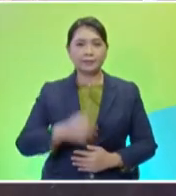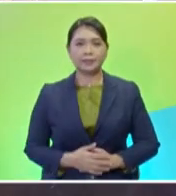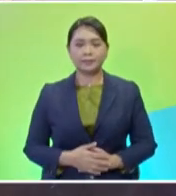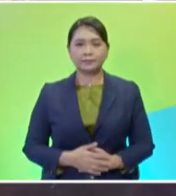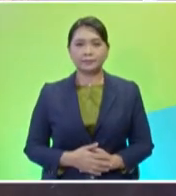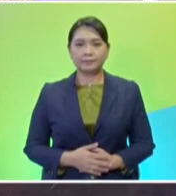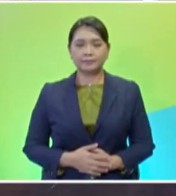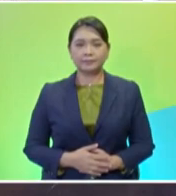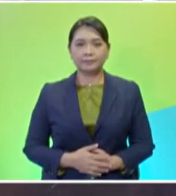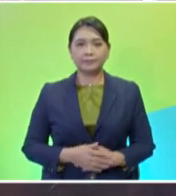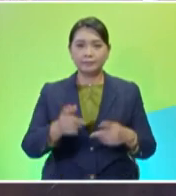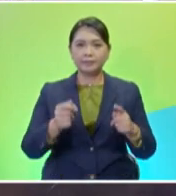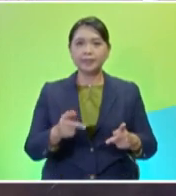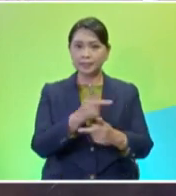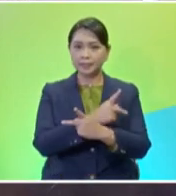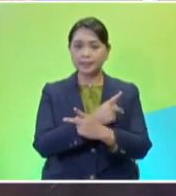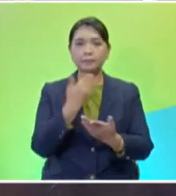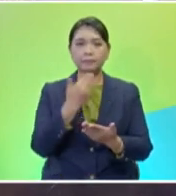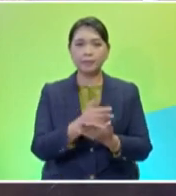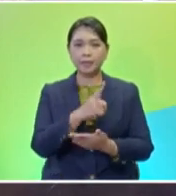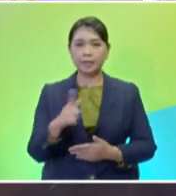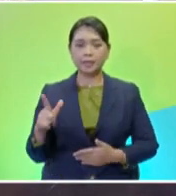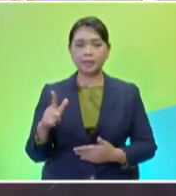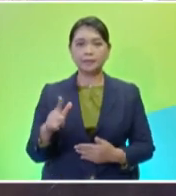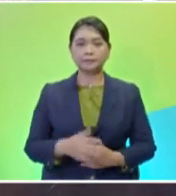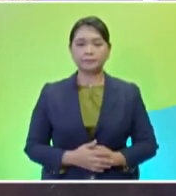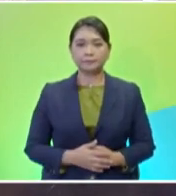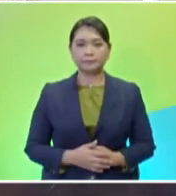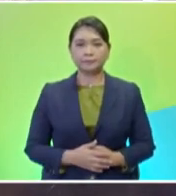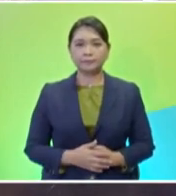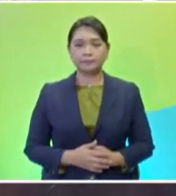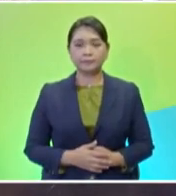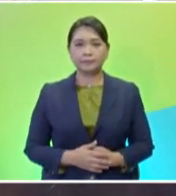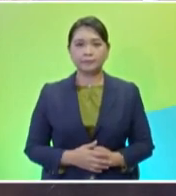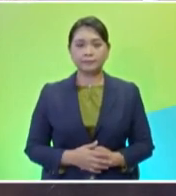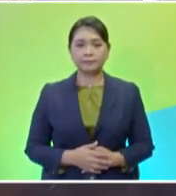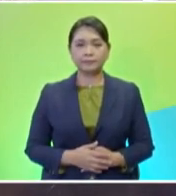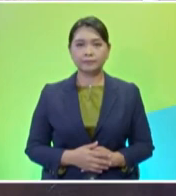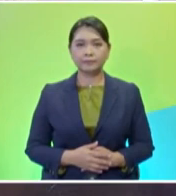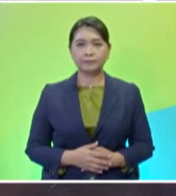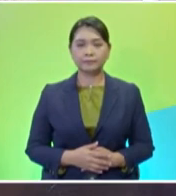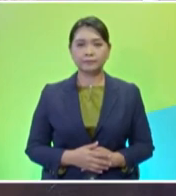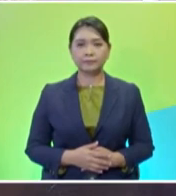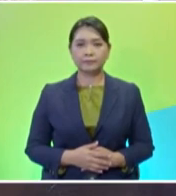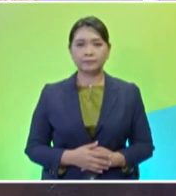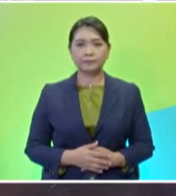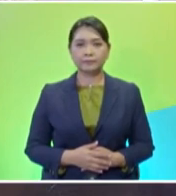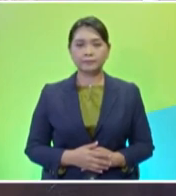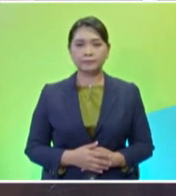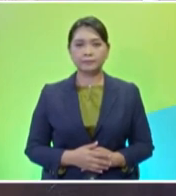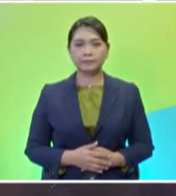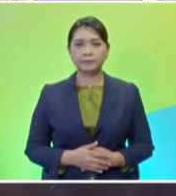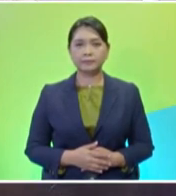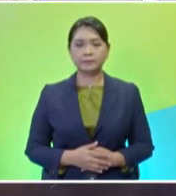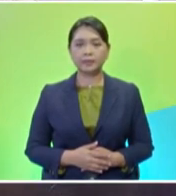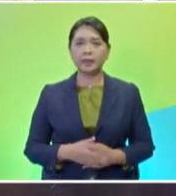Baik terima Baiklah penonton yang berada di mana jiwa anda berada yang kekal menonton dari tadi dan juga murid-murid dalam Google